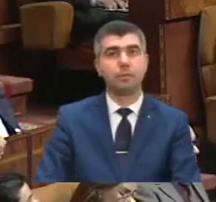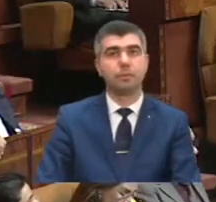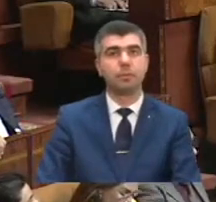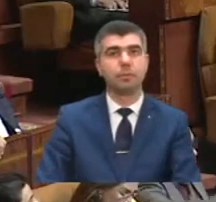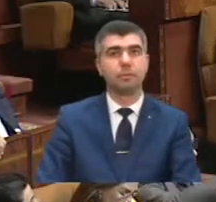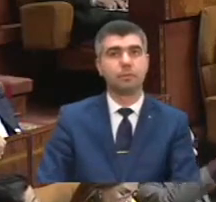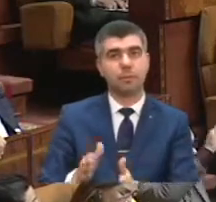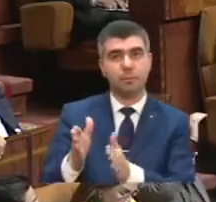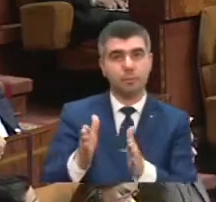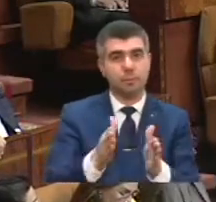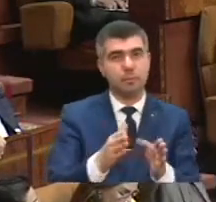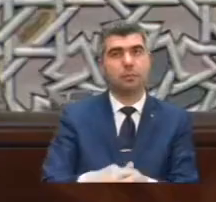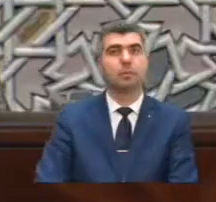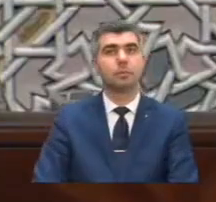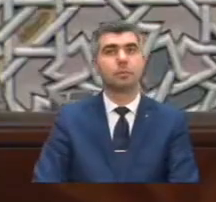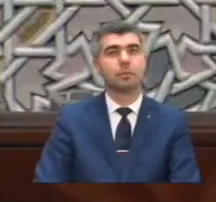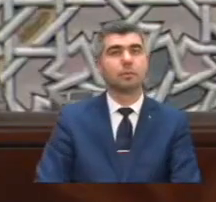اقف هنا.